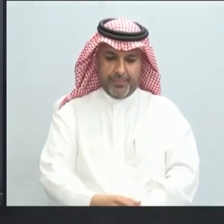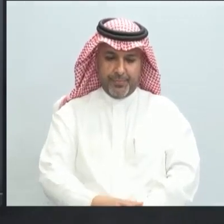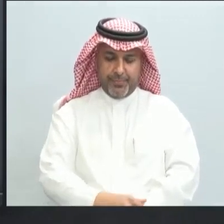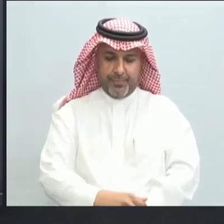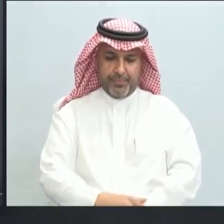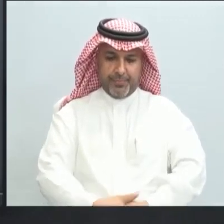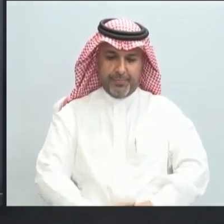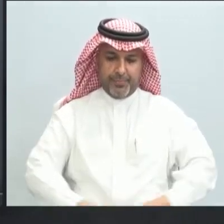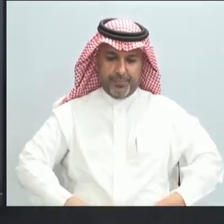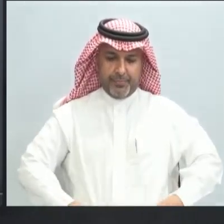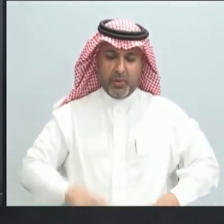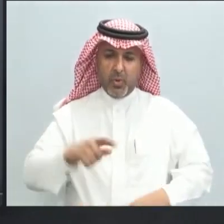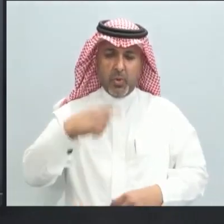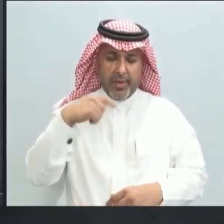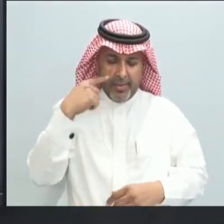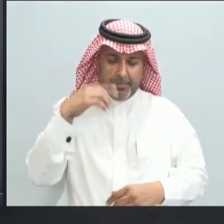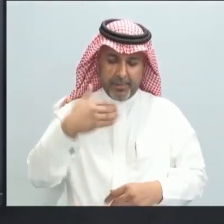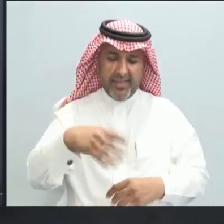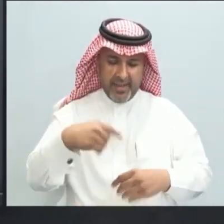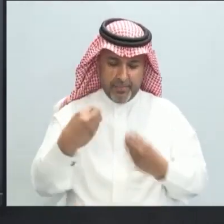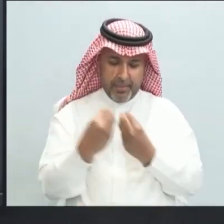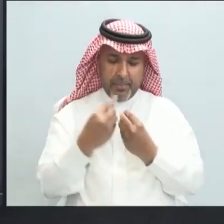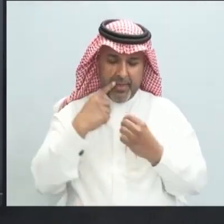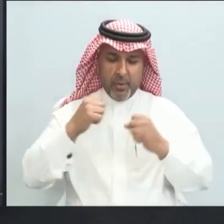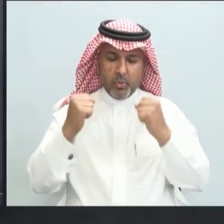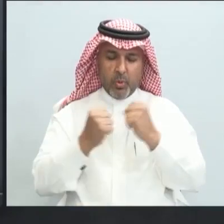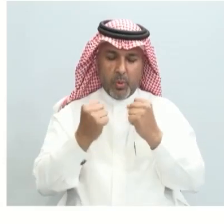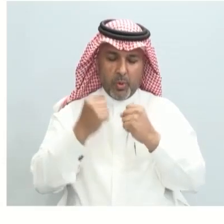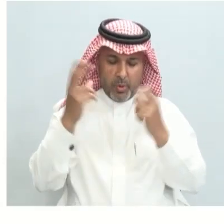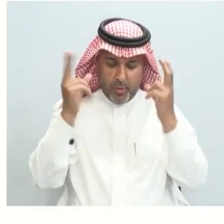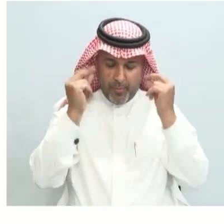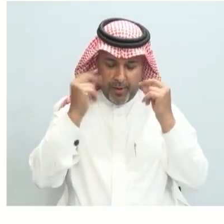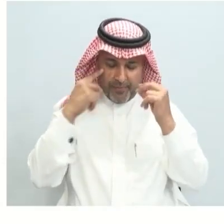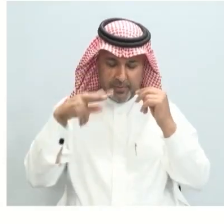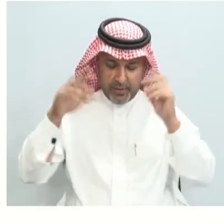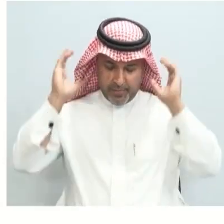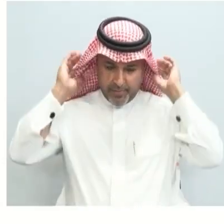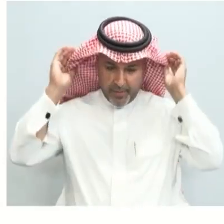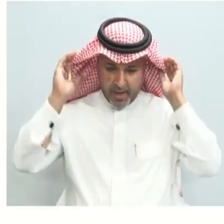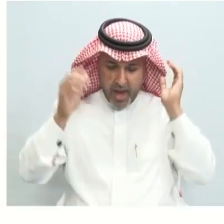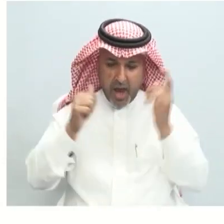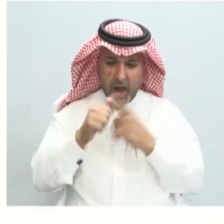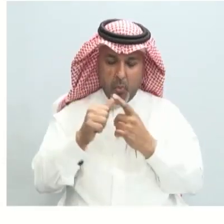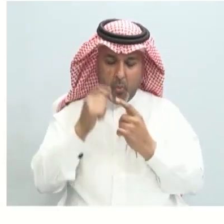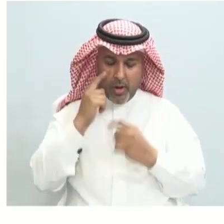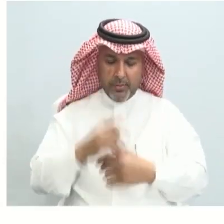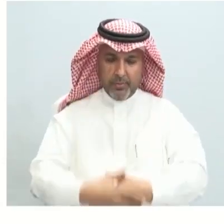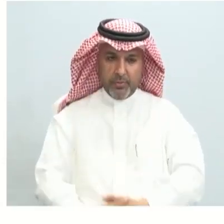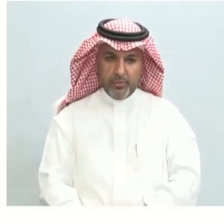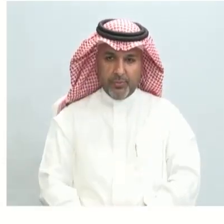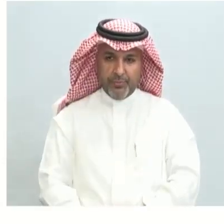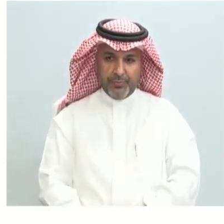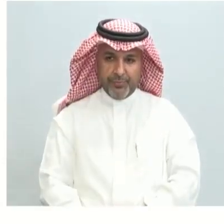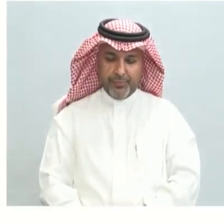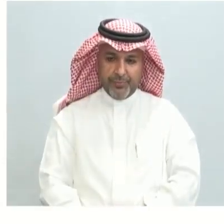بيانياً أو دالة التان بيانياً. نتمنى لكم متابعة ممتعة. نتذكر معاً محاور درسنا لهذا